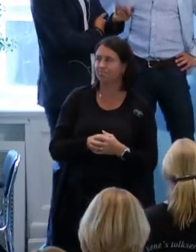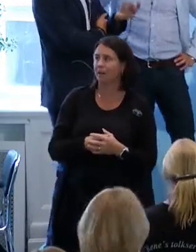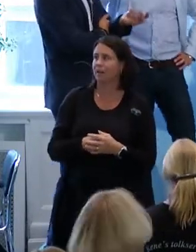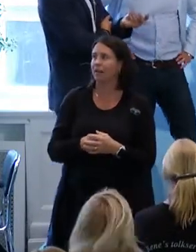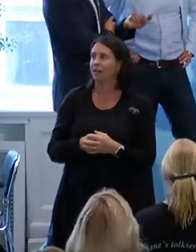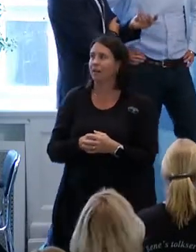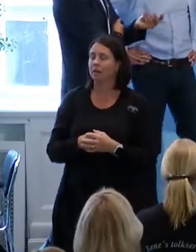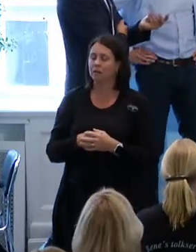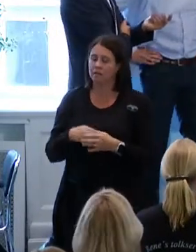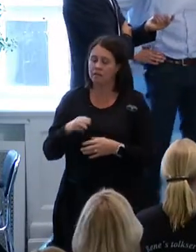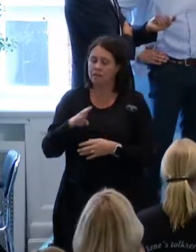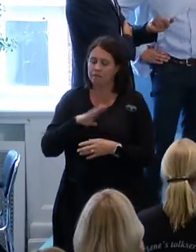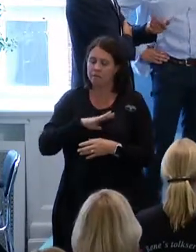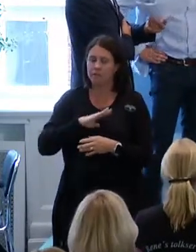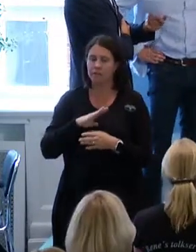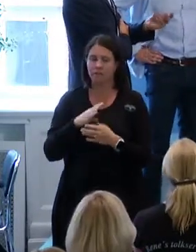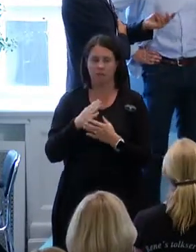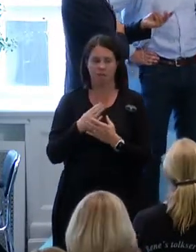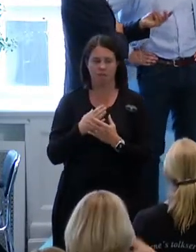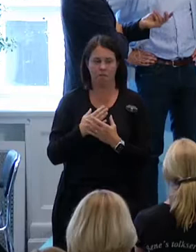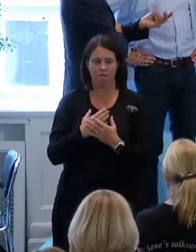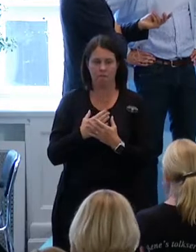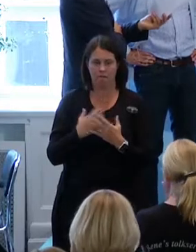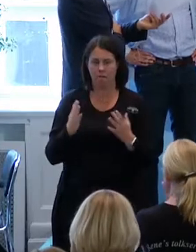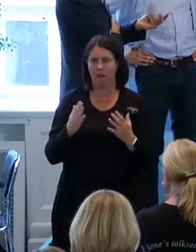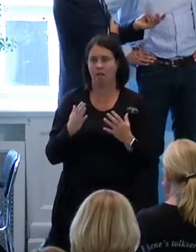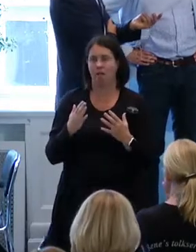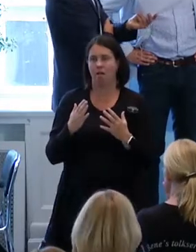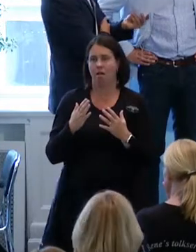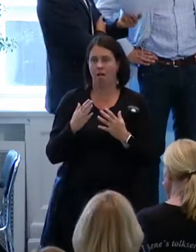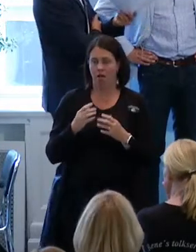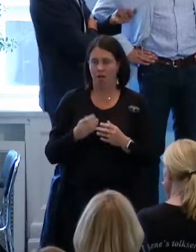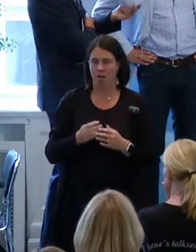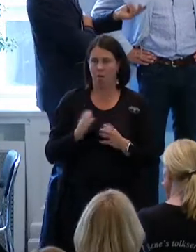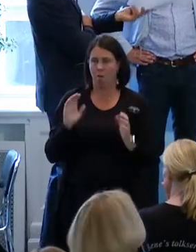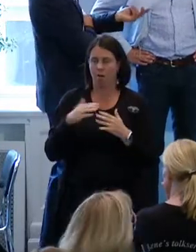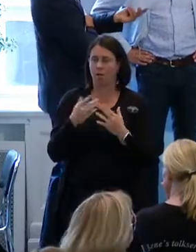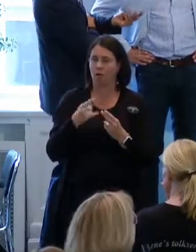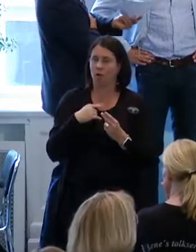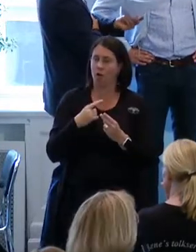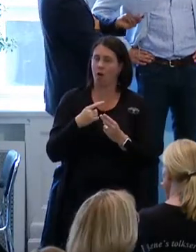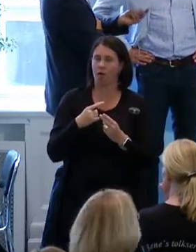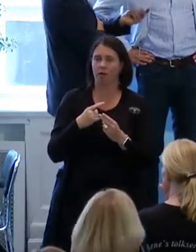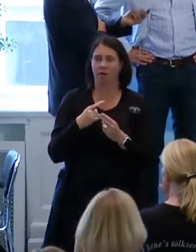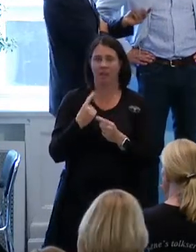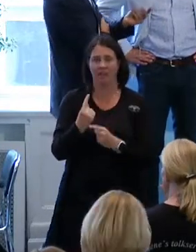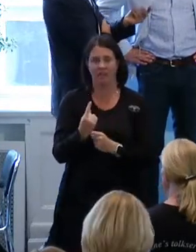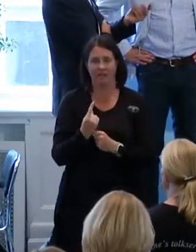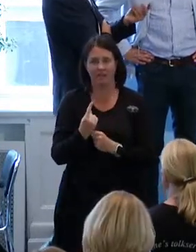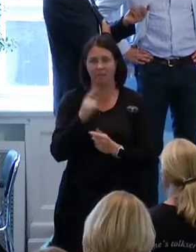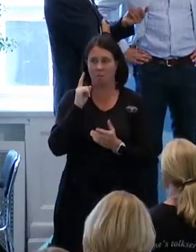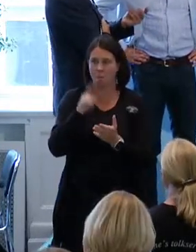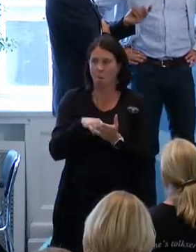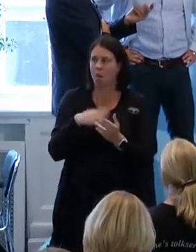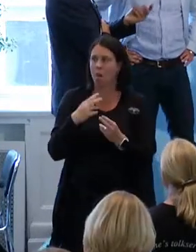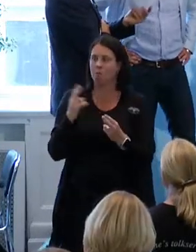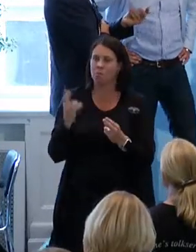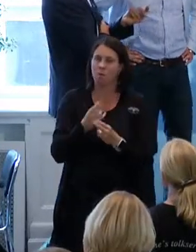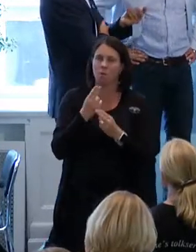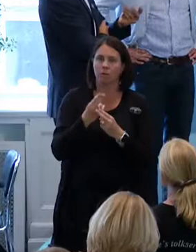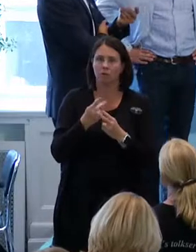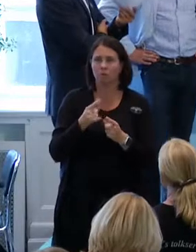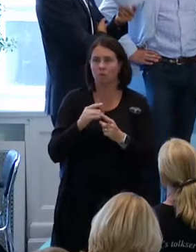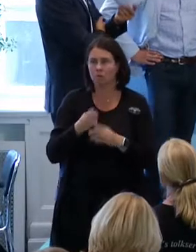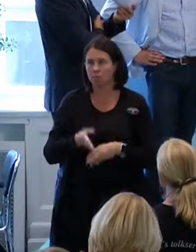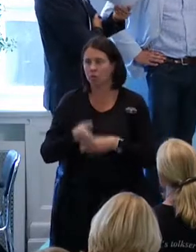Nej, men jag tänker också, det finns ju andra krockar här. Alltså, vi har ju väldigt kvantitativa mål, tydliga. Alltså, både nationellt vad Boverket tar fram för prognoser, så här mycket